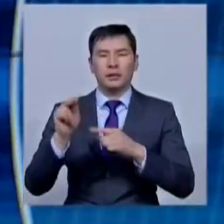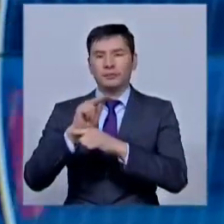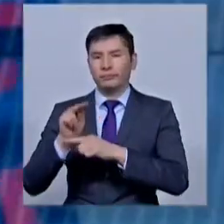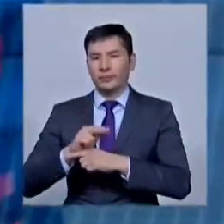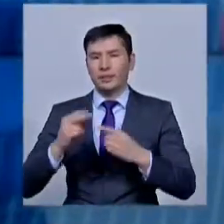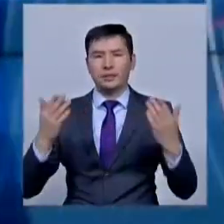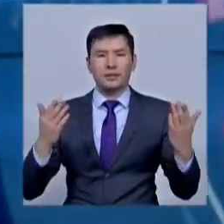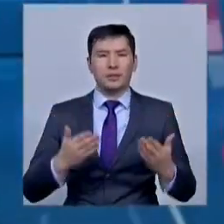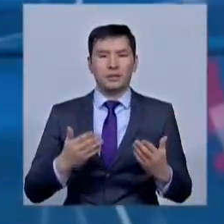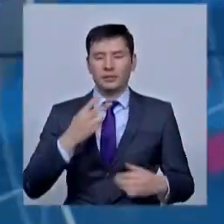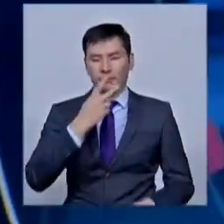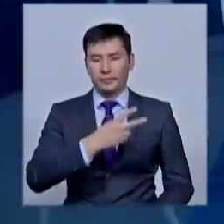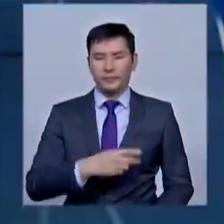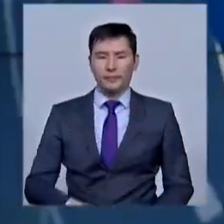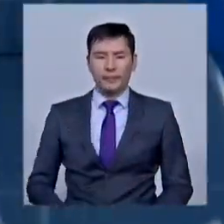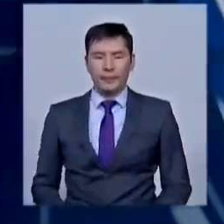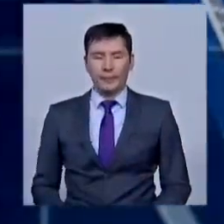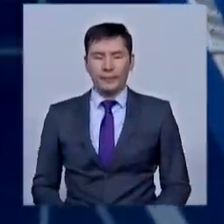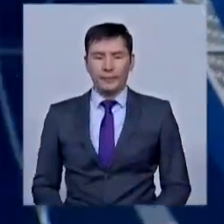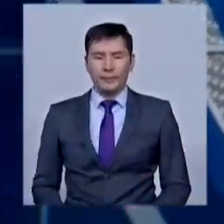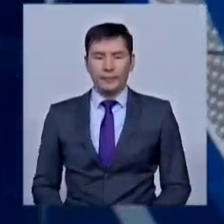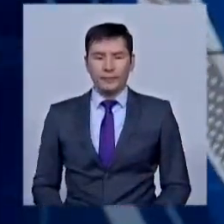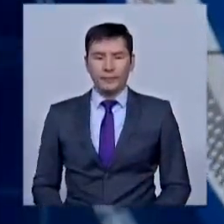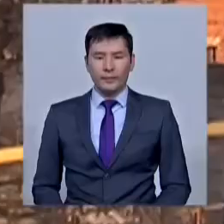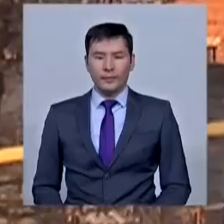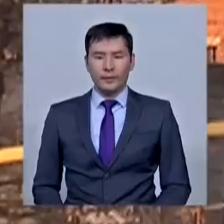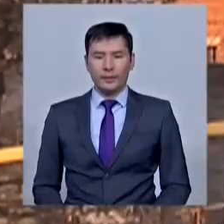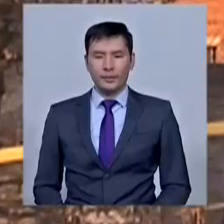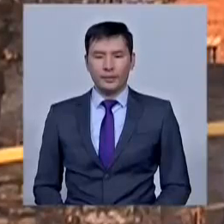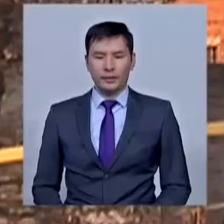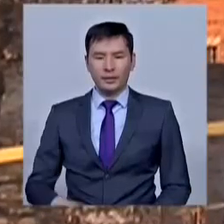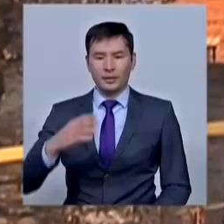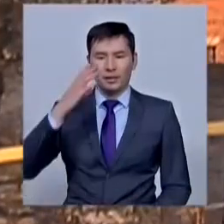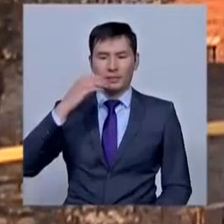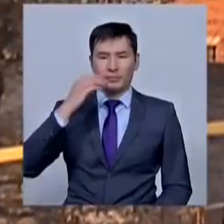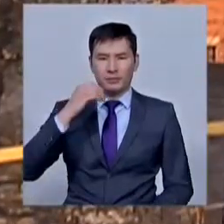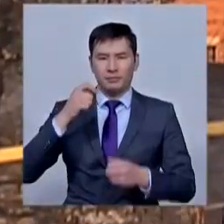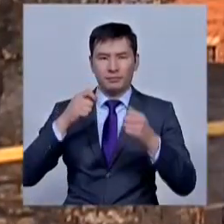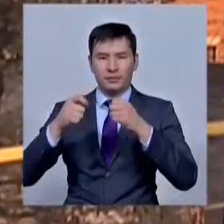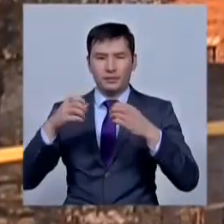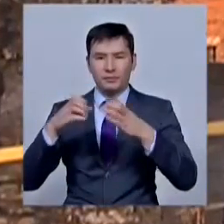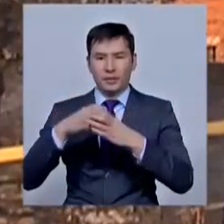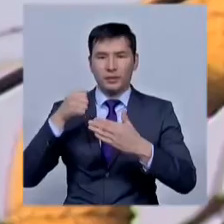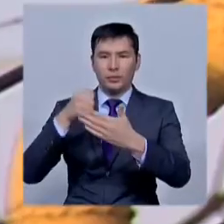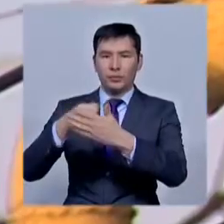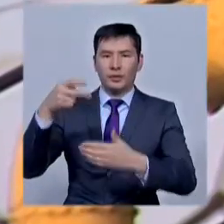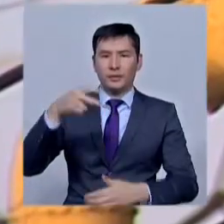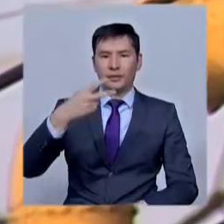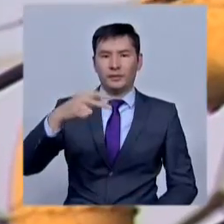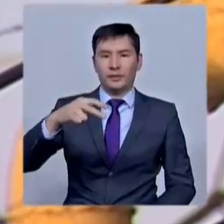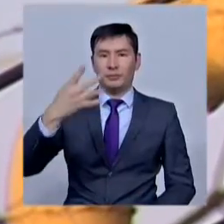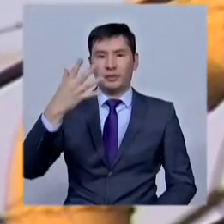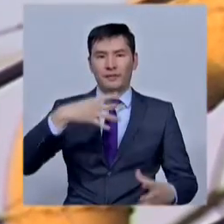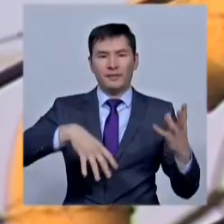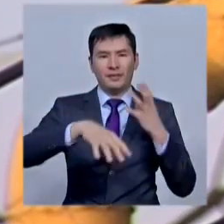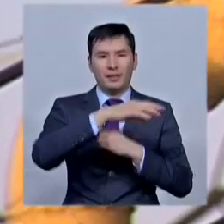жатыр? Тілшіміз Жанар Ғаниқызы айтып береді. Алматы әкімдігі 2025 жылға дейін тұрғындарды